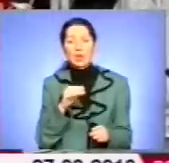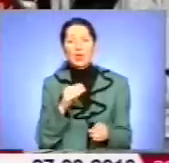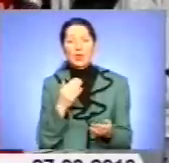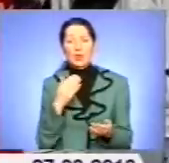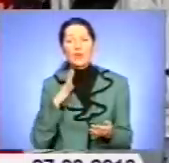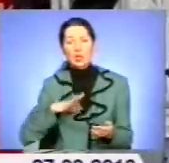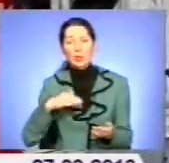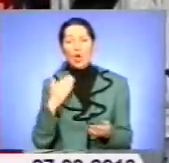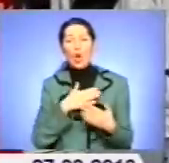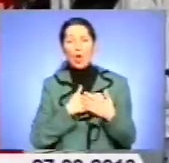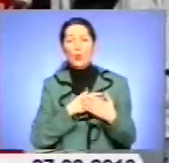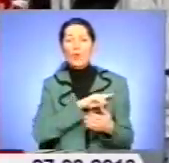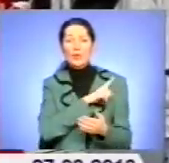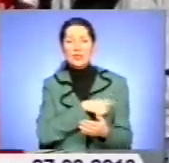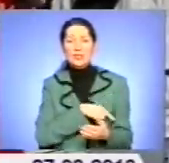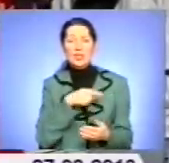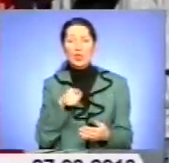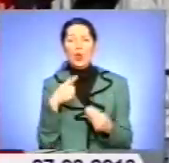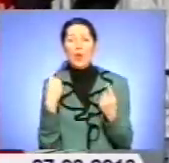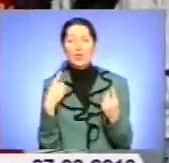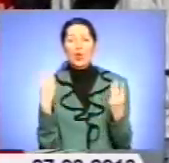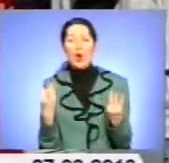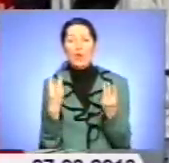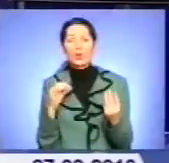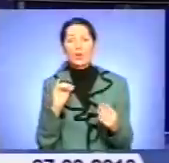того великого вогню і смерть не погасила.